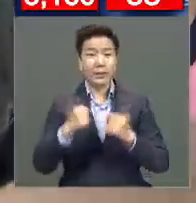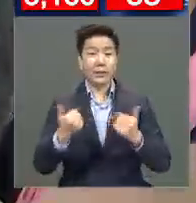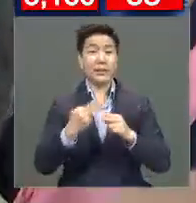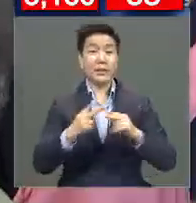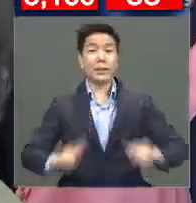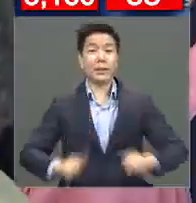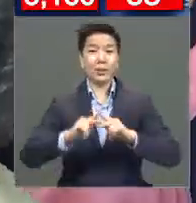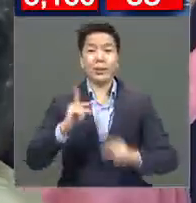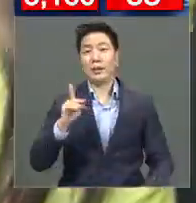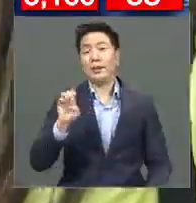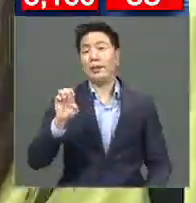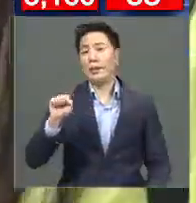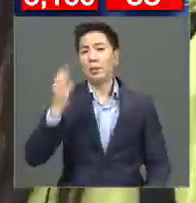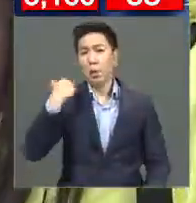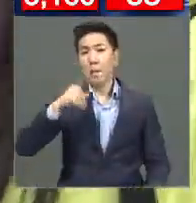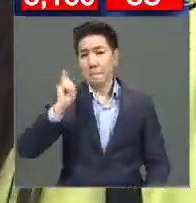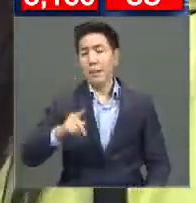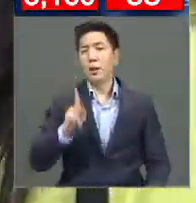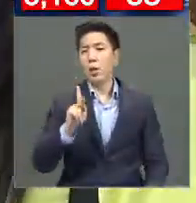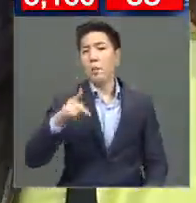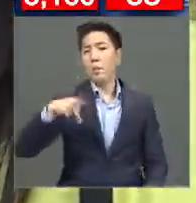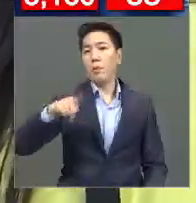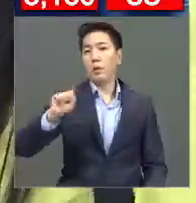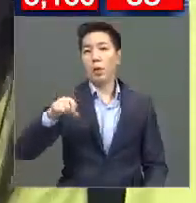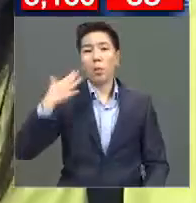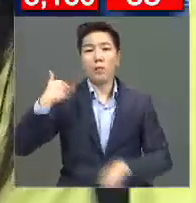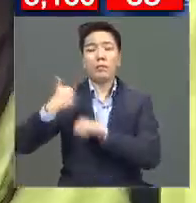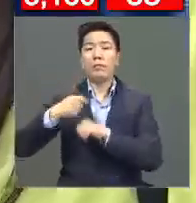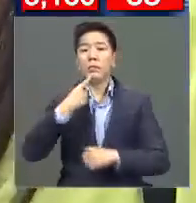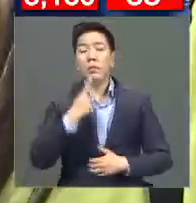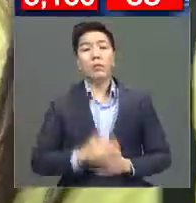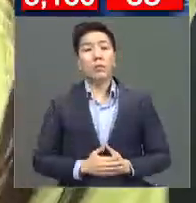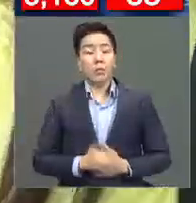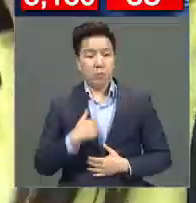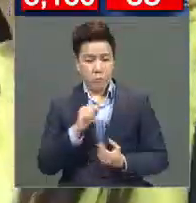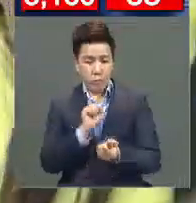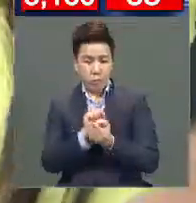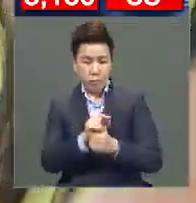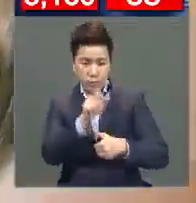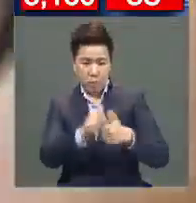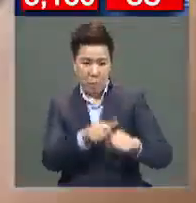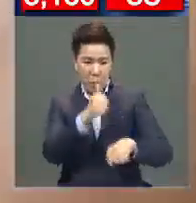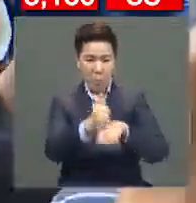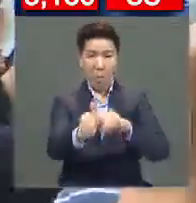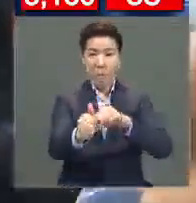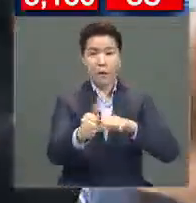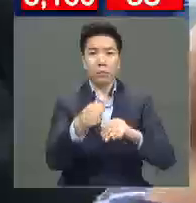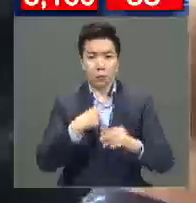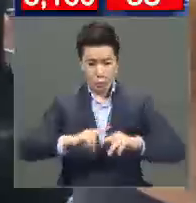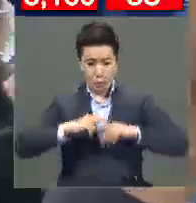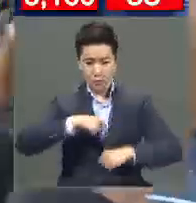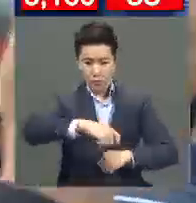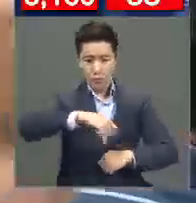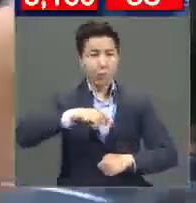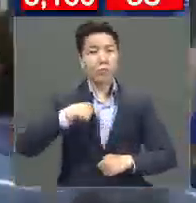ศ์ในฐานะที่เคยเป็นอดีตแกนนำกปปส.เนี่ยก็ปฏิเสธว่าไม่ได้รู้จักกับแกนนำม็อบเป็นการส่วนตัวแล้